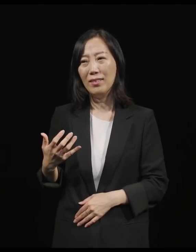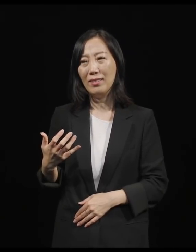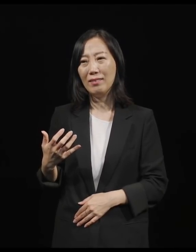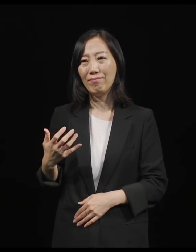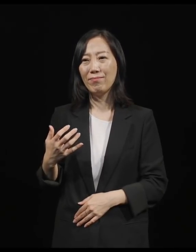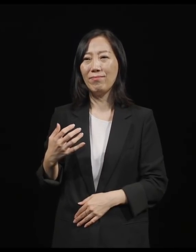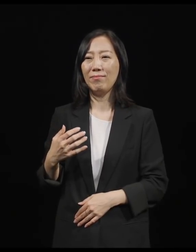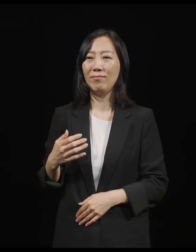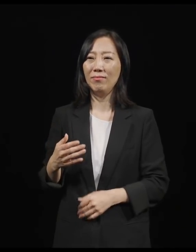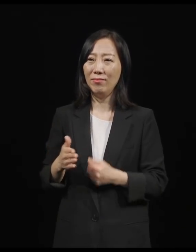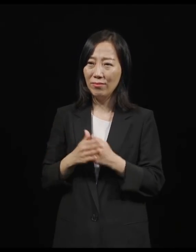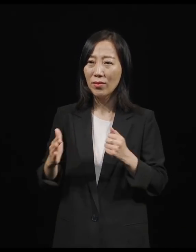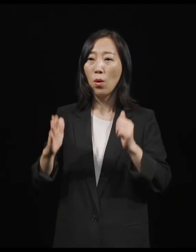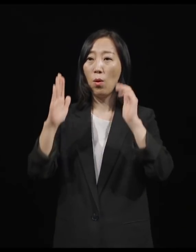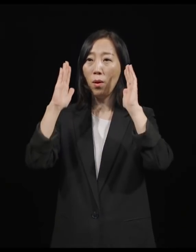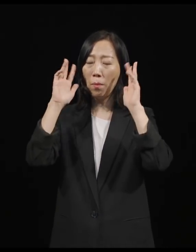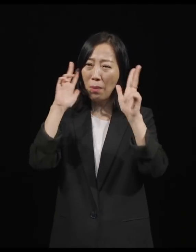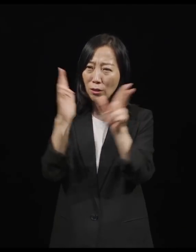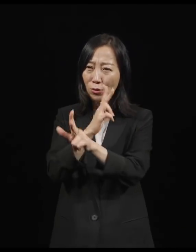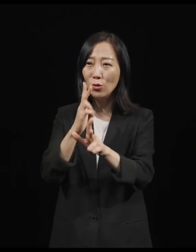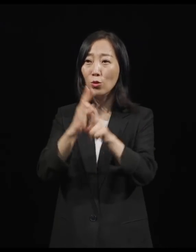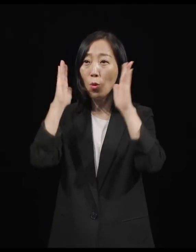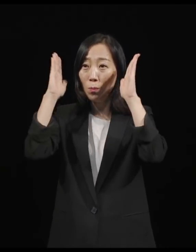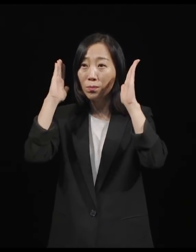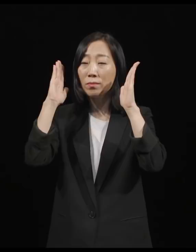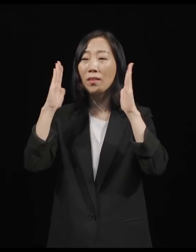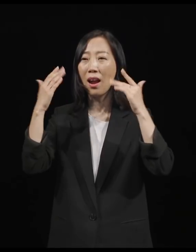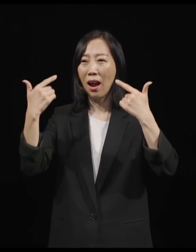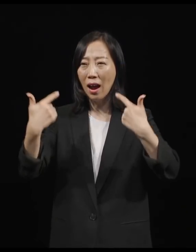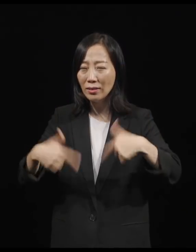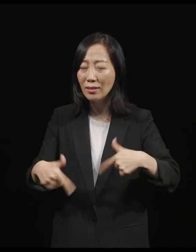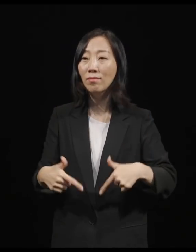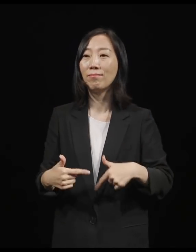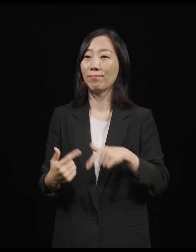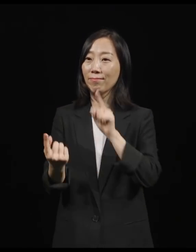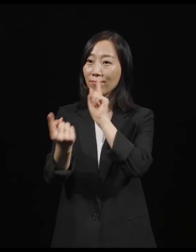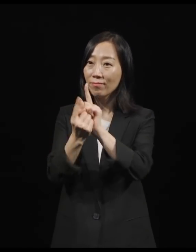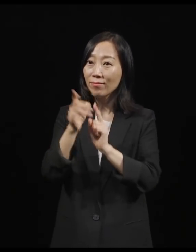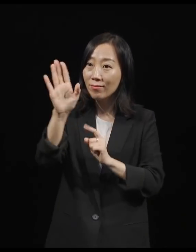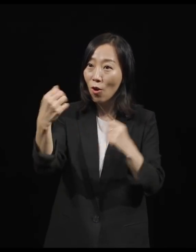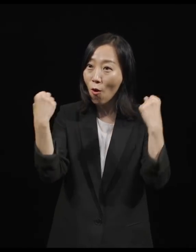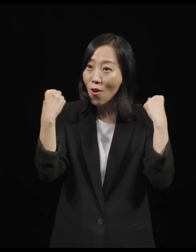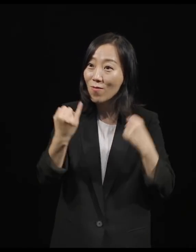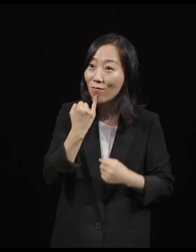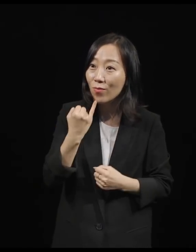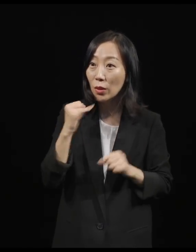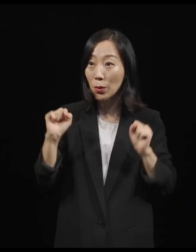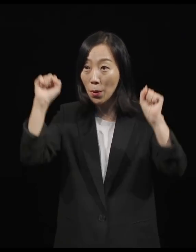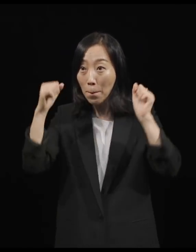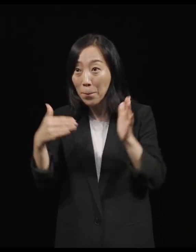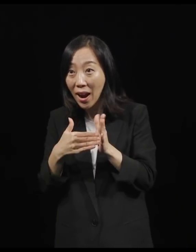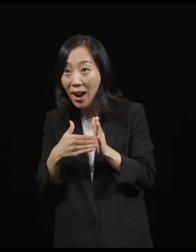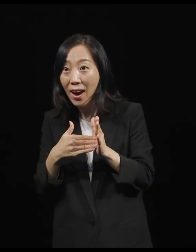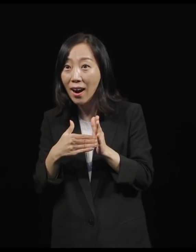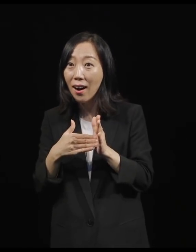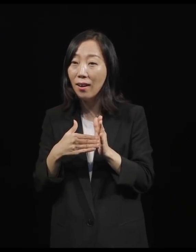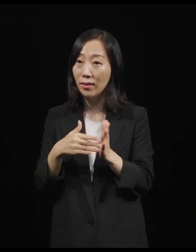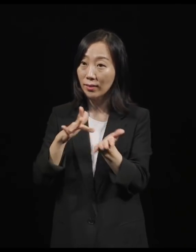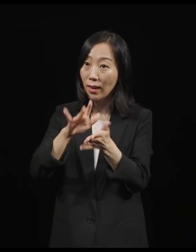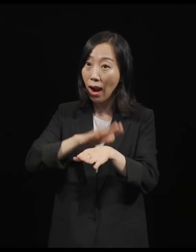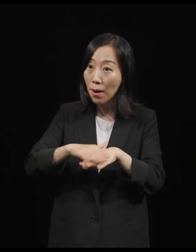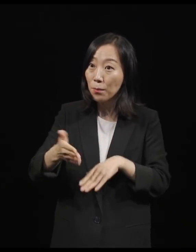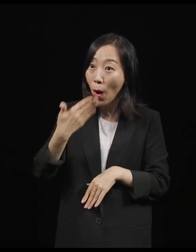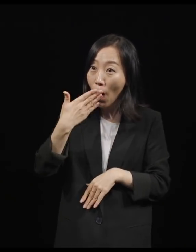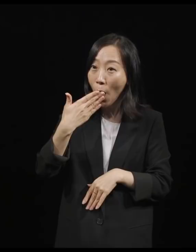그리고 매주 수업이 끝날 때마다 저를 따로 부르셔서 요즘 건강은 어떤지, 운동은 하는지, 약은 잘 먹고